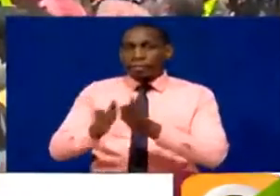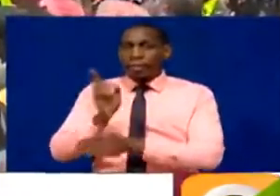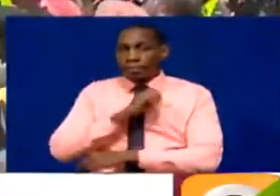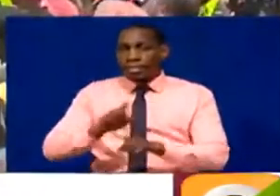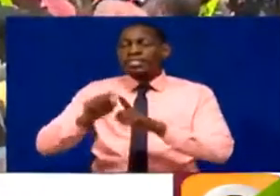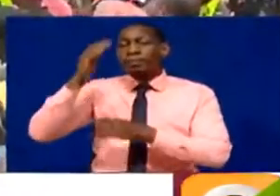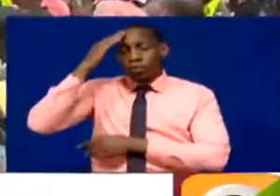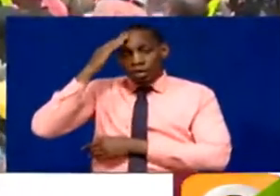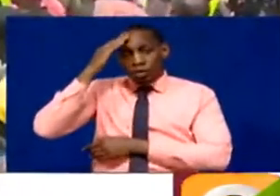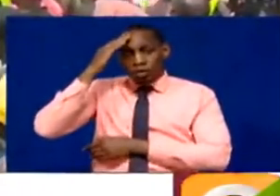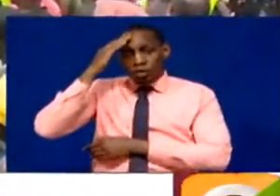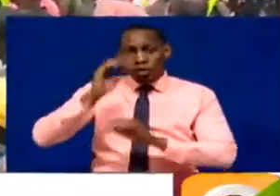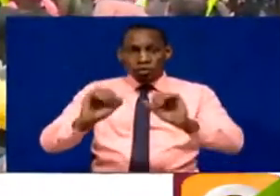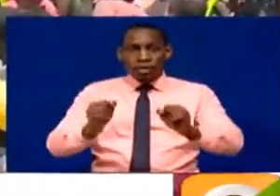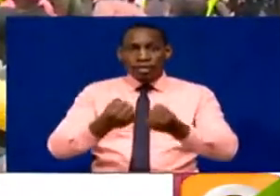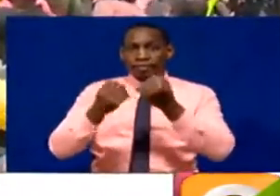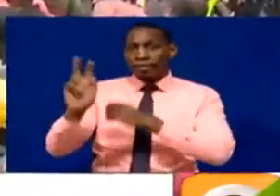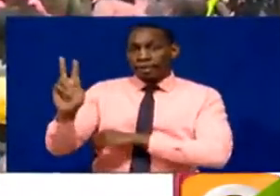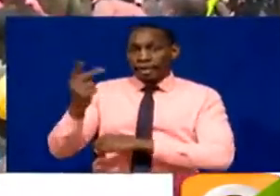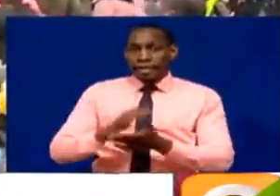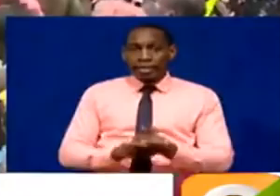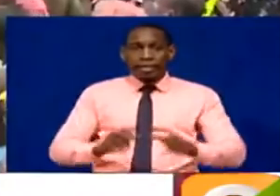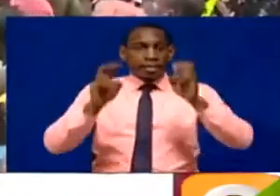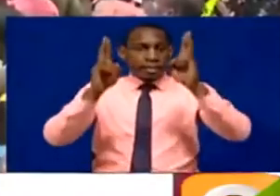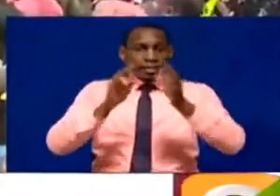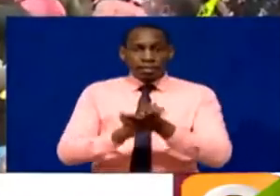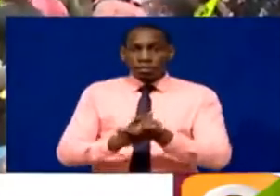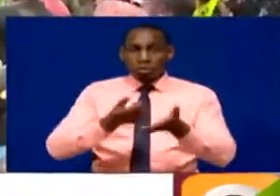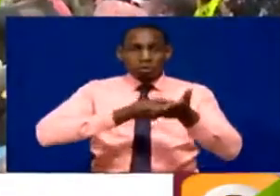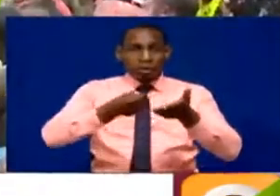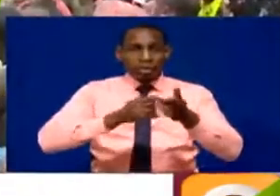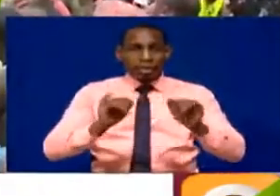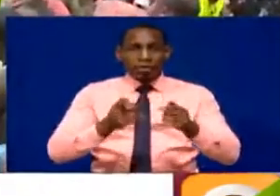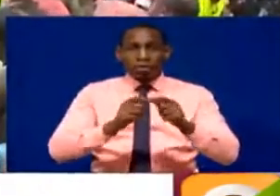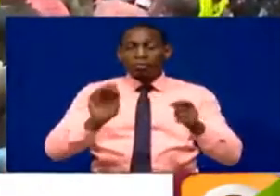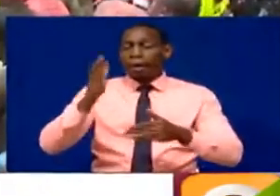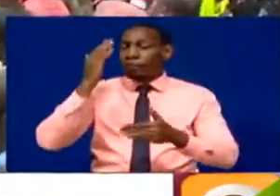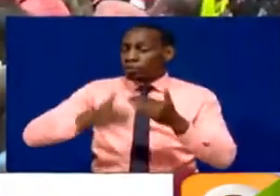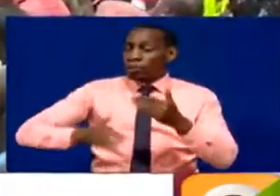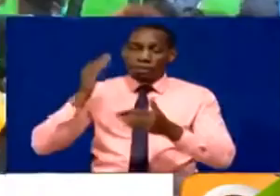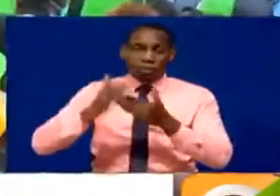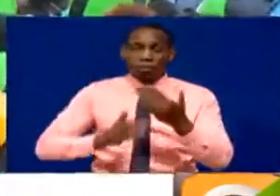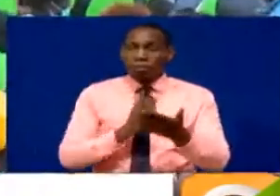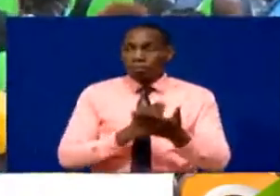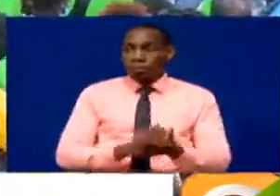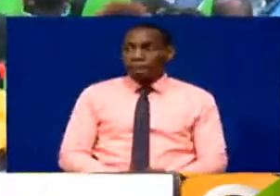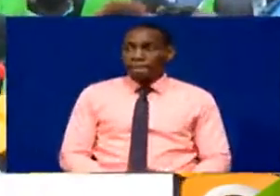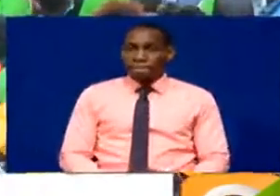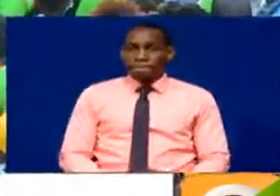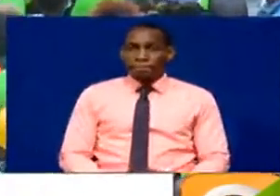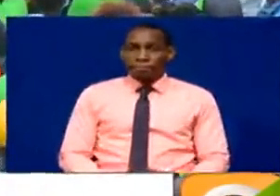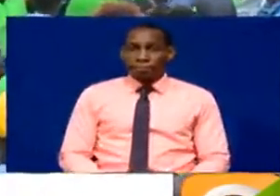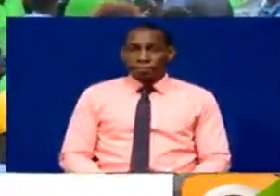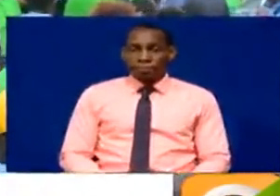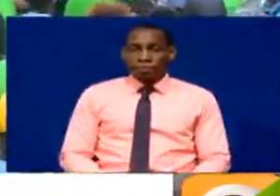na tunajua vile tutakomboa Kenya hii. Hiyo mambo ya kutuandika kwa magazeti, mkome na mkome kabisa.